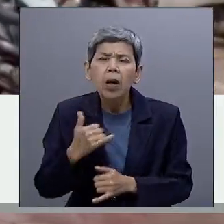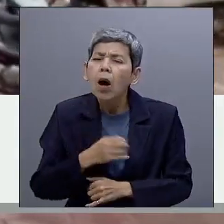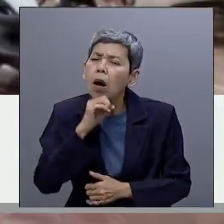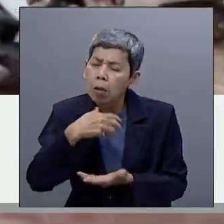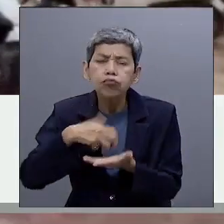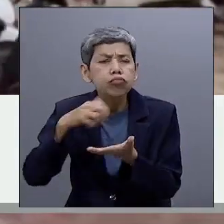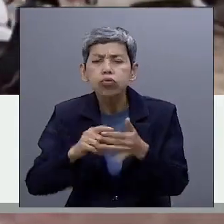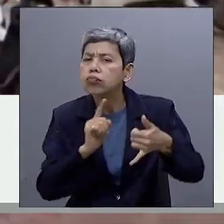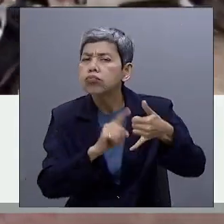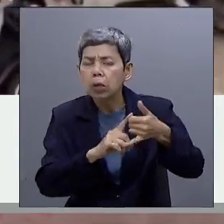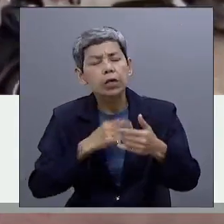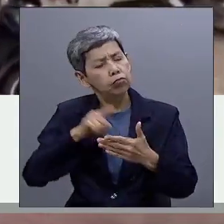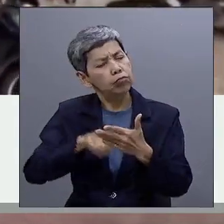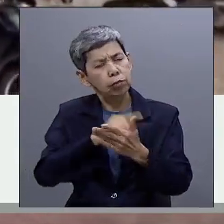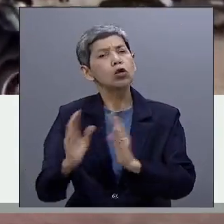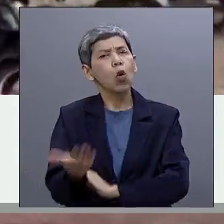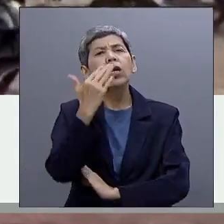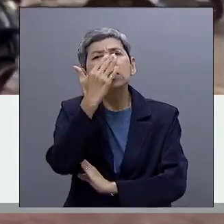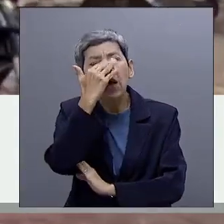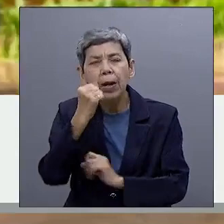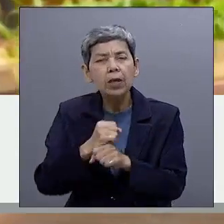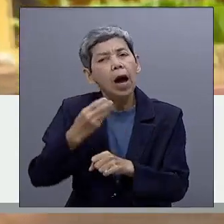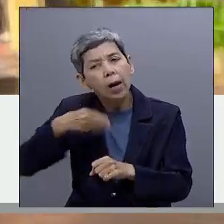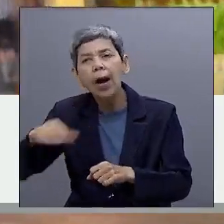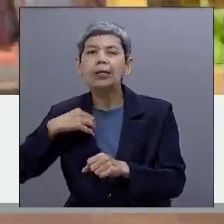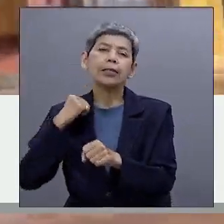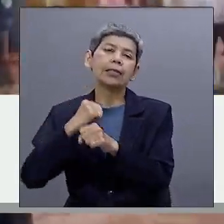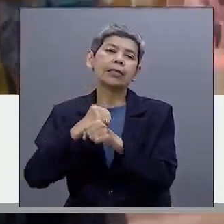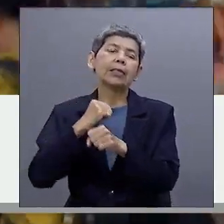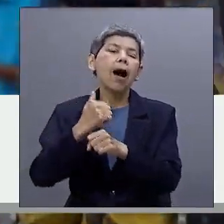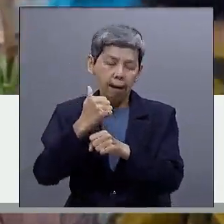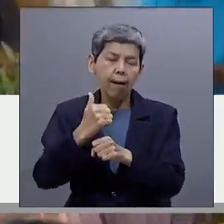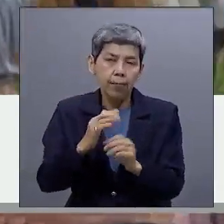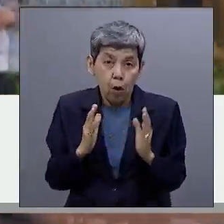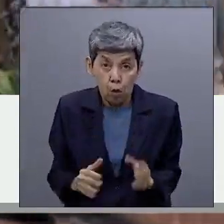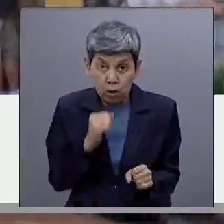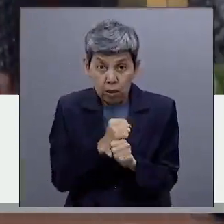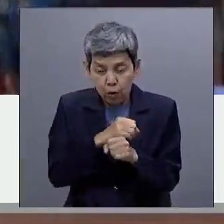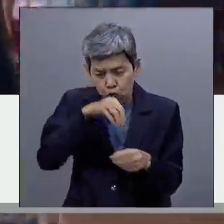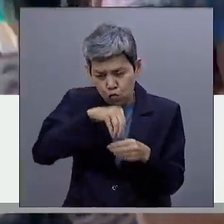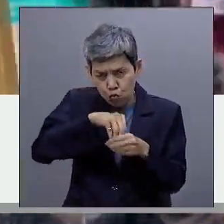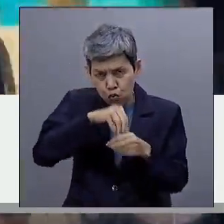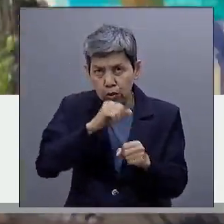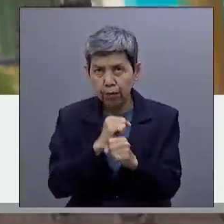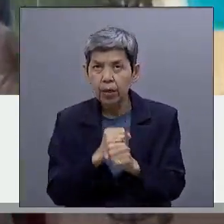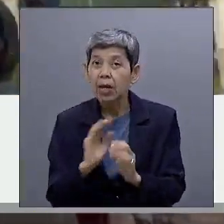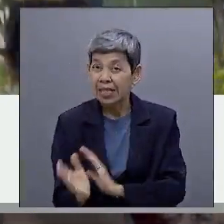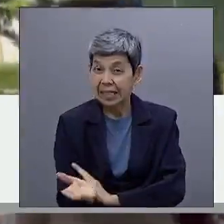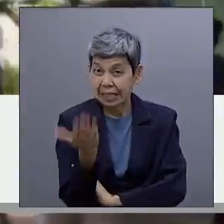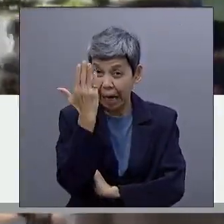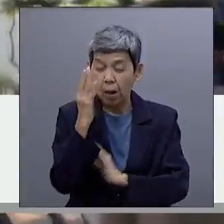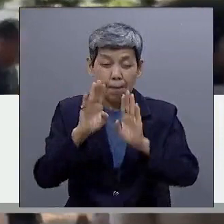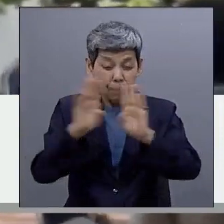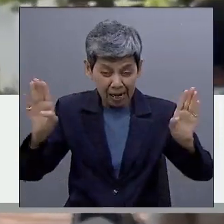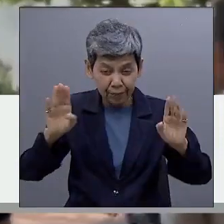เลือกจะไปใช้สิทธิ์กันตอนเช้าเพราะว่าจะได้กลับไปทำงานกันครับเจ้าหน้าที่ประจำหน่วยเลือกตั้งบอกว่าตั้งแต่เปิดหีบจน